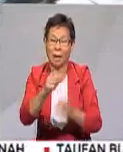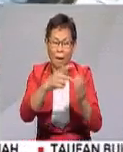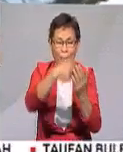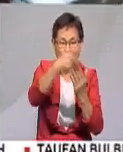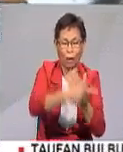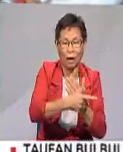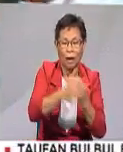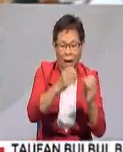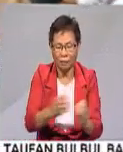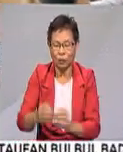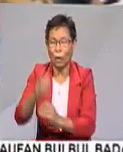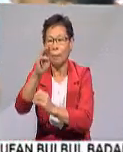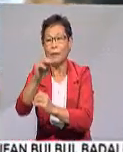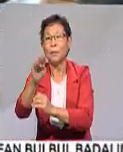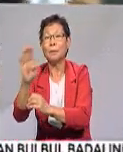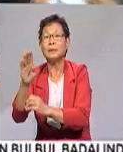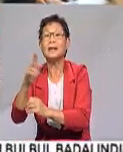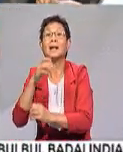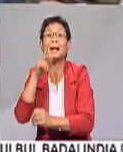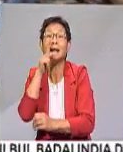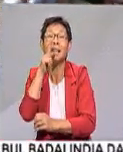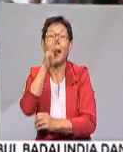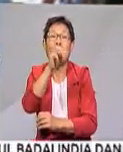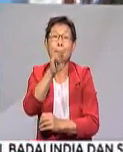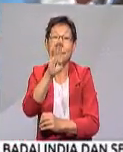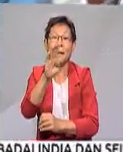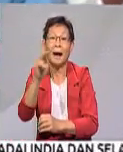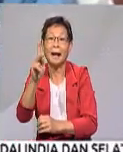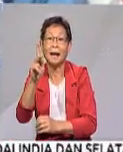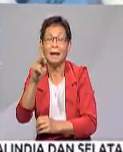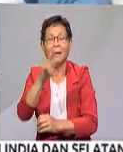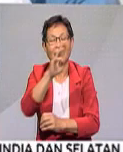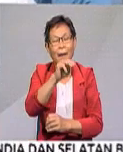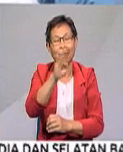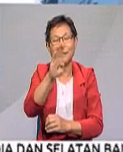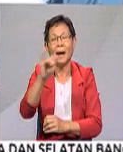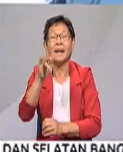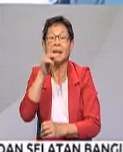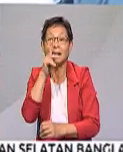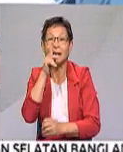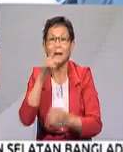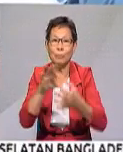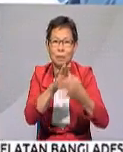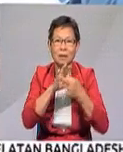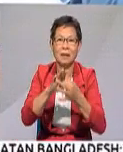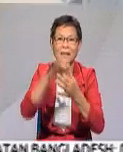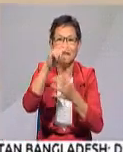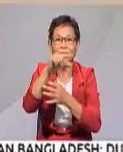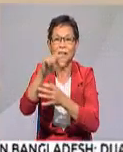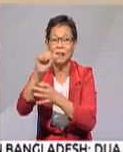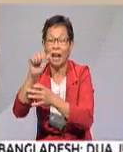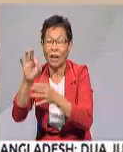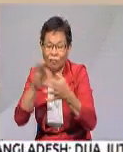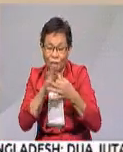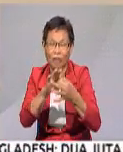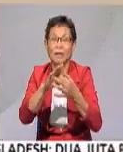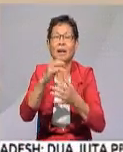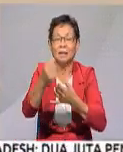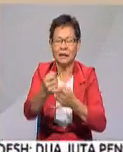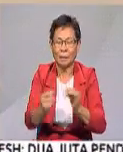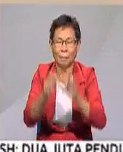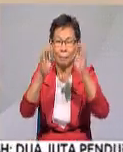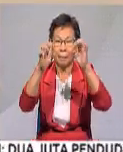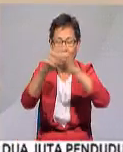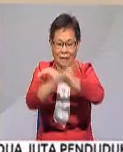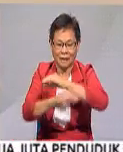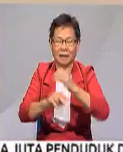Menteri Besar Kedah Incorporated MBI Kedah dengan kerjasama Green Growth Asia Foundation GGAF dan Jabatan Pendidikan Negeri